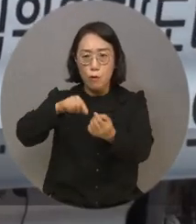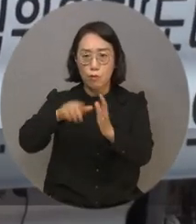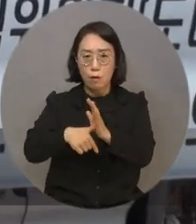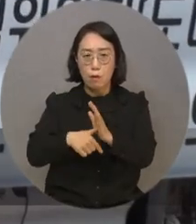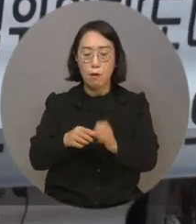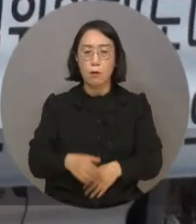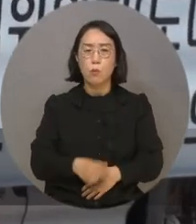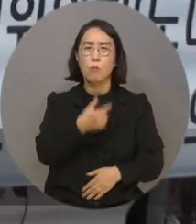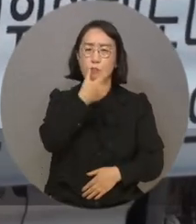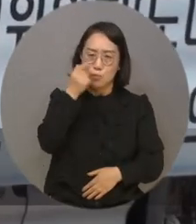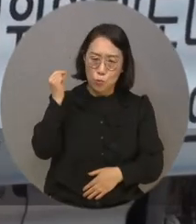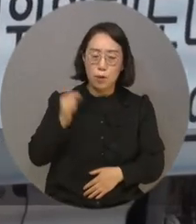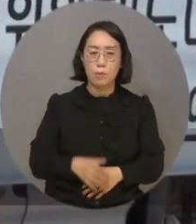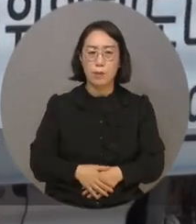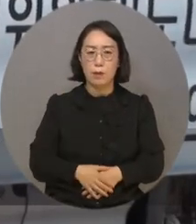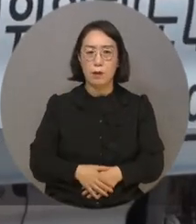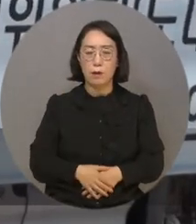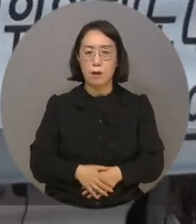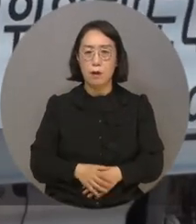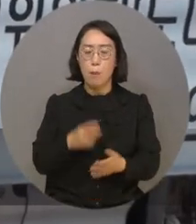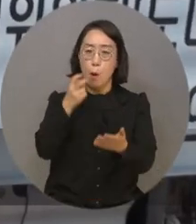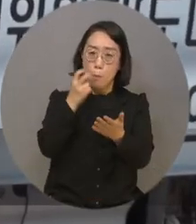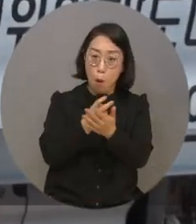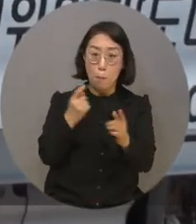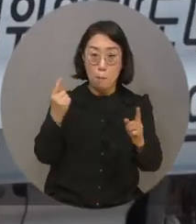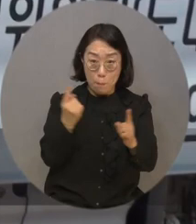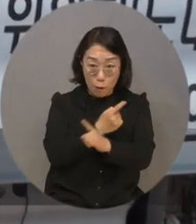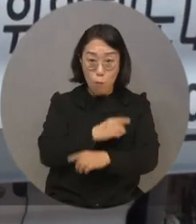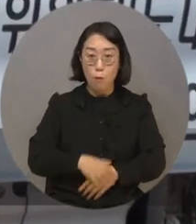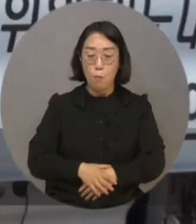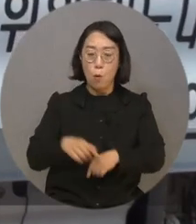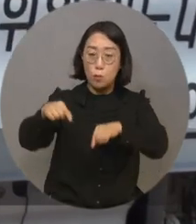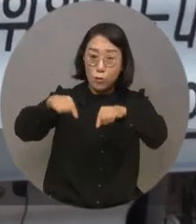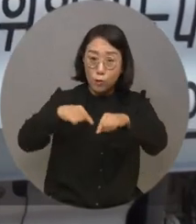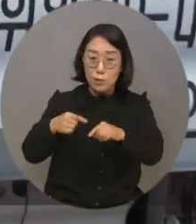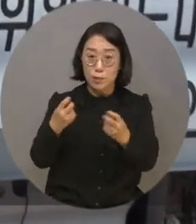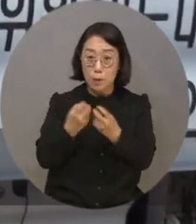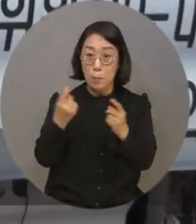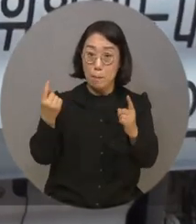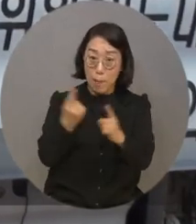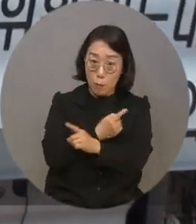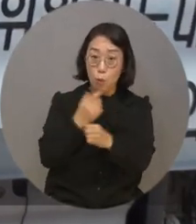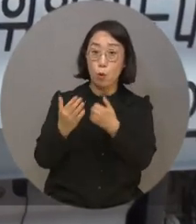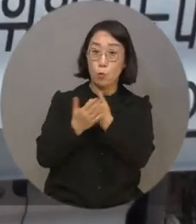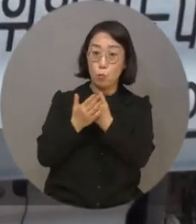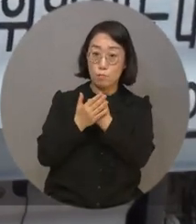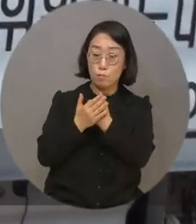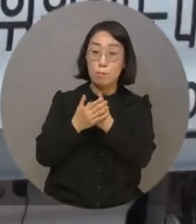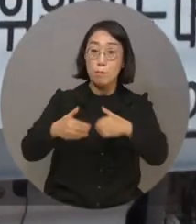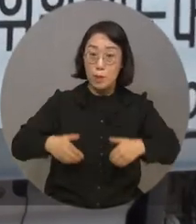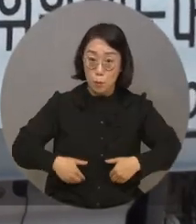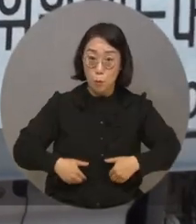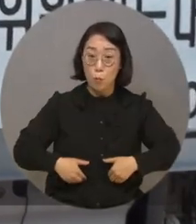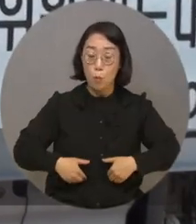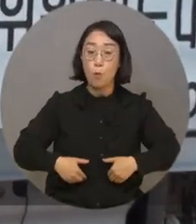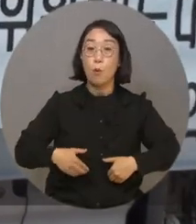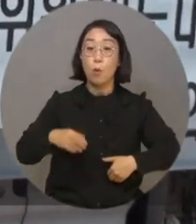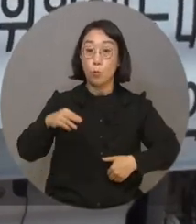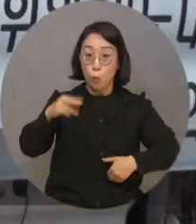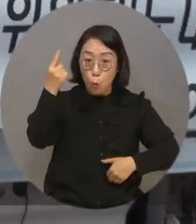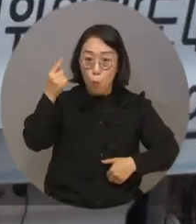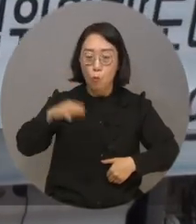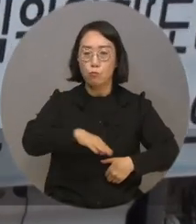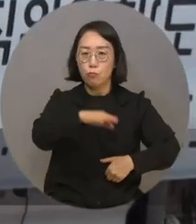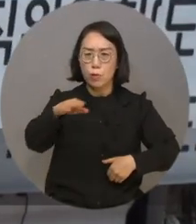너무나 열악합니다. 어떤 정책이나 또 조례를 바꿔서라도 각 장애인 단체에 운영할